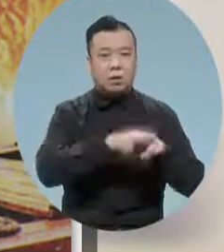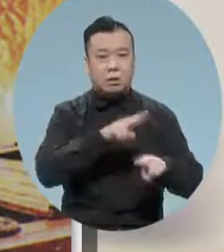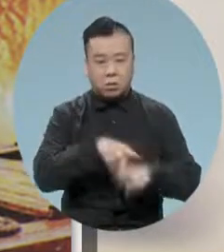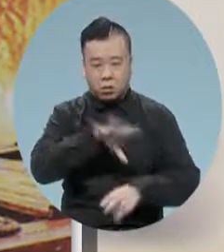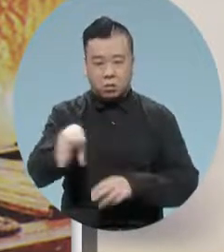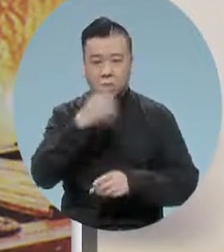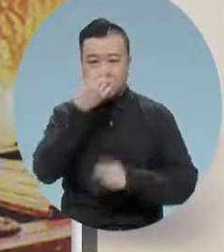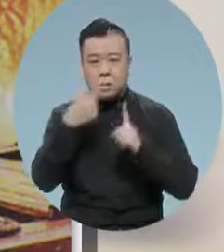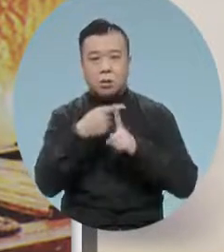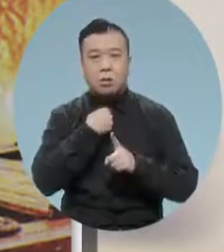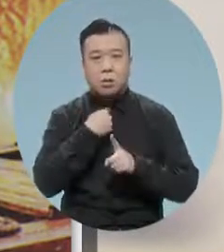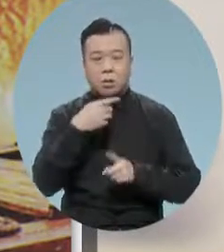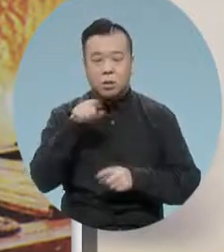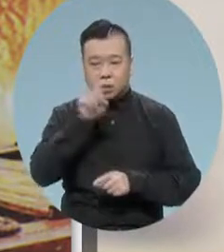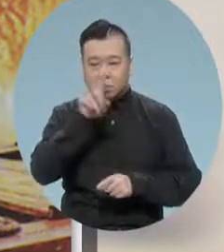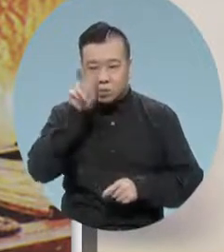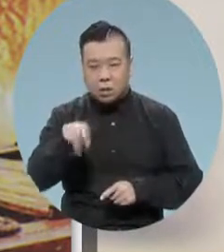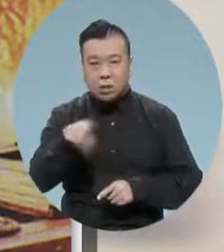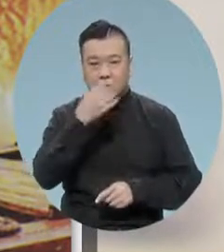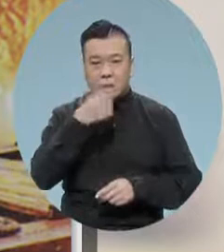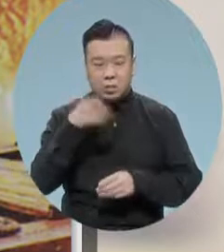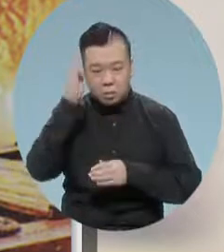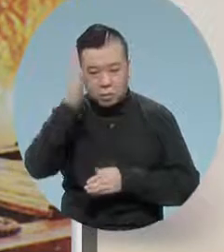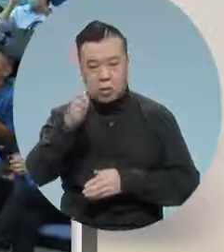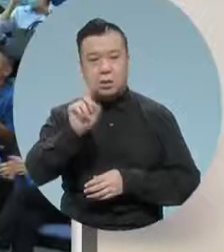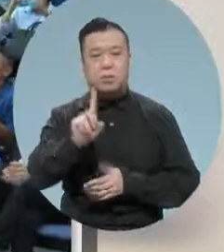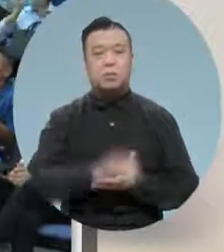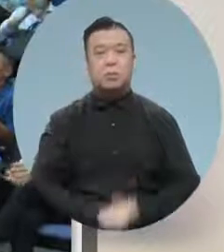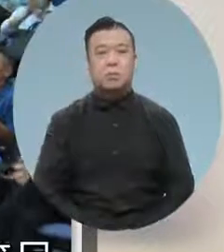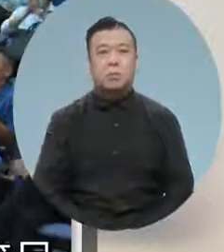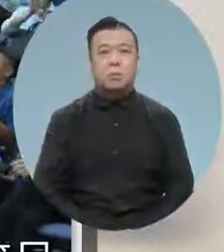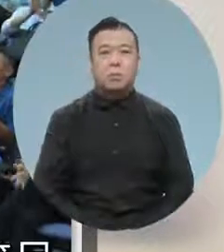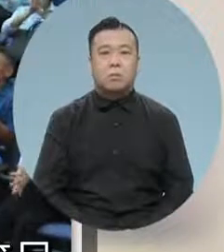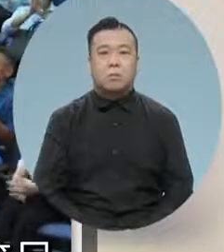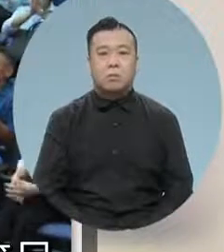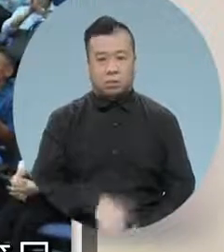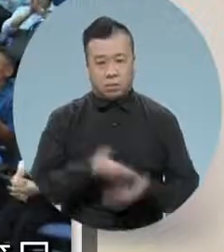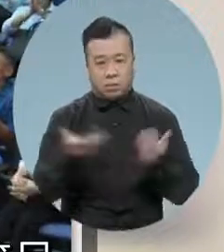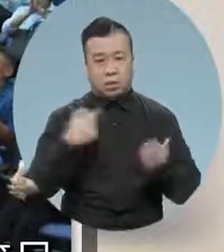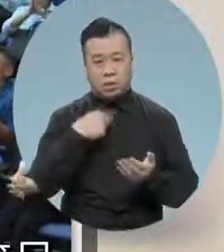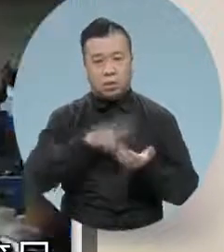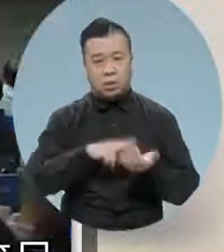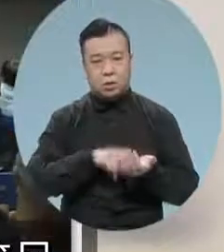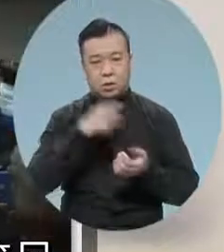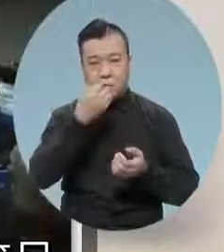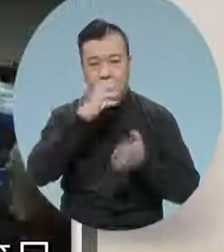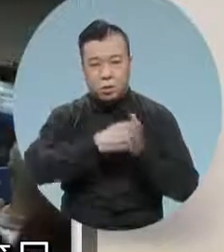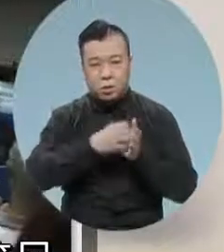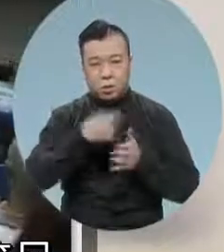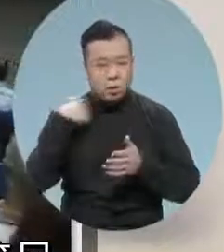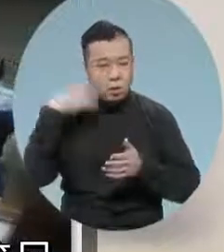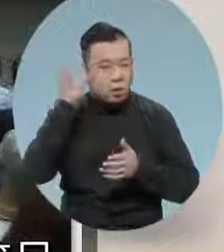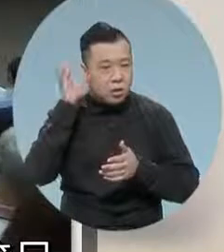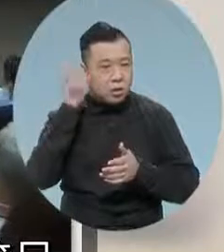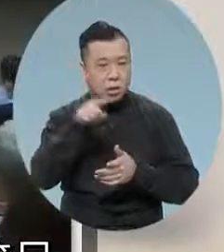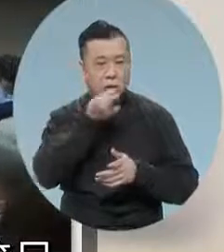點樣睇香港係點樣行呢條路嘅？ 我諗大家咧喺電台聽阿葉生